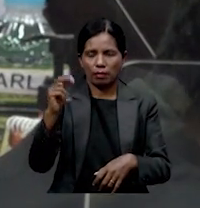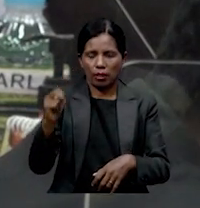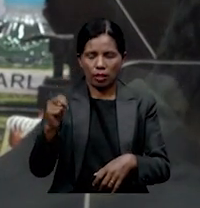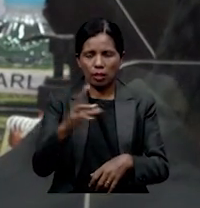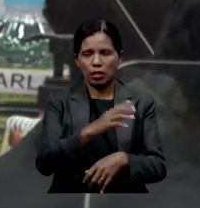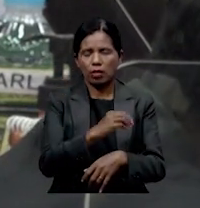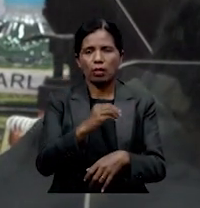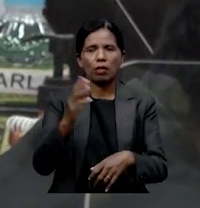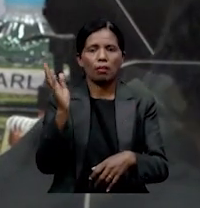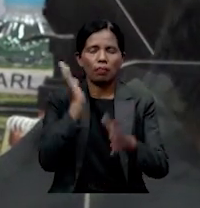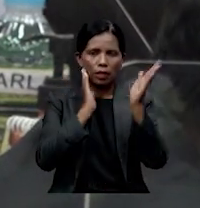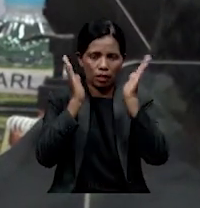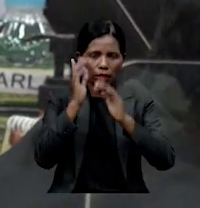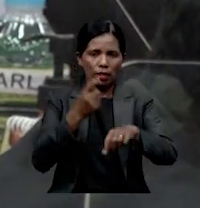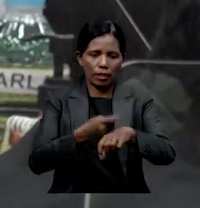badak ne.